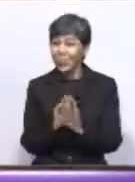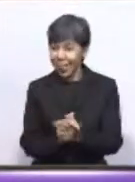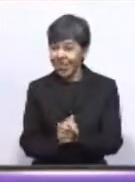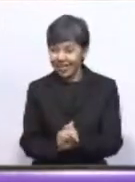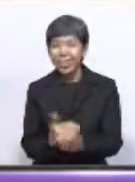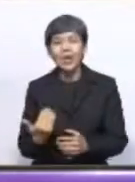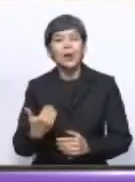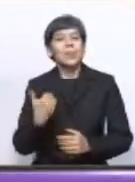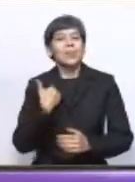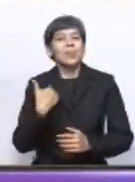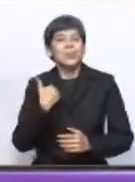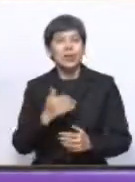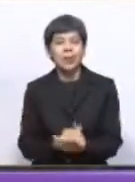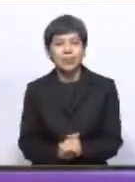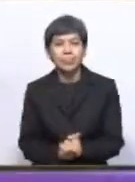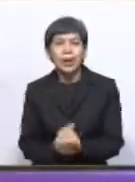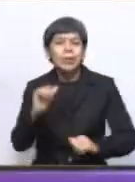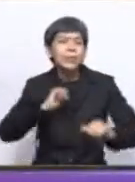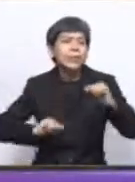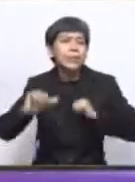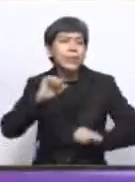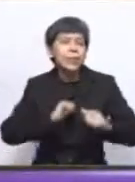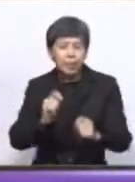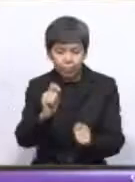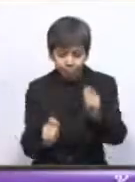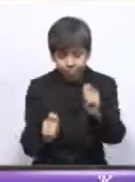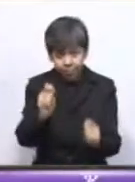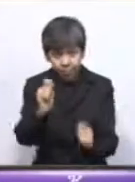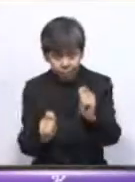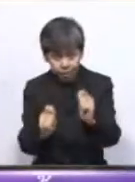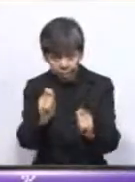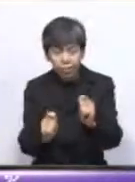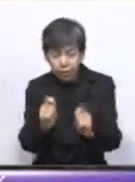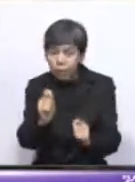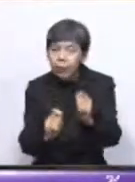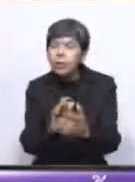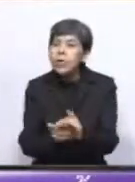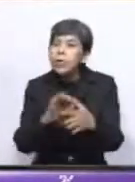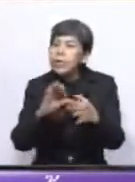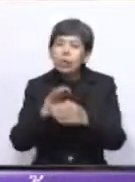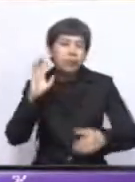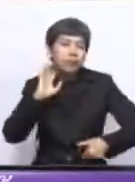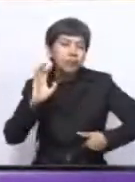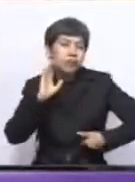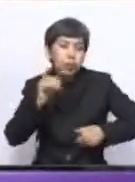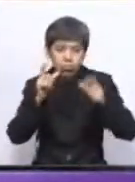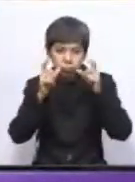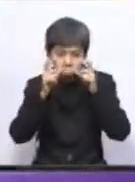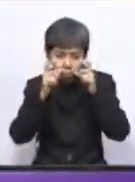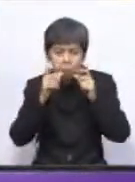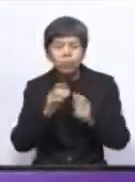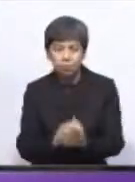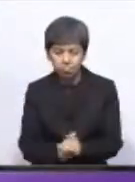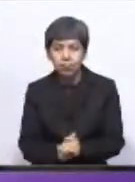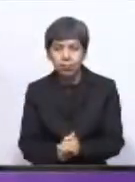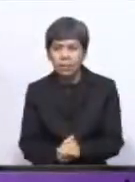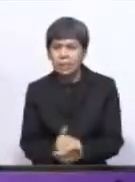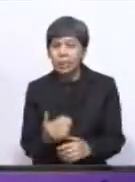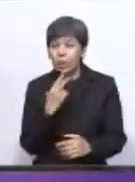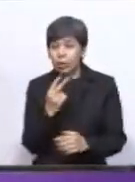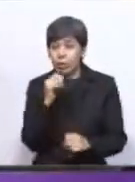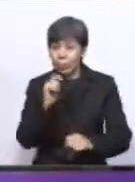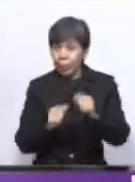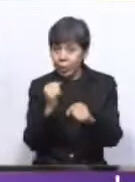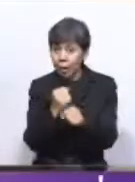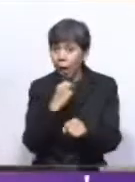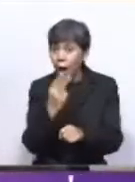อนนี้นะครับได้มีการแสดงของหุ่นกระบอกนะครับในเรื่องราวของรามเกียรติ์ตอนหนุมานจับนางสุพรรณมัจฉานะครับ